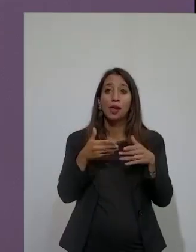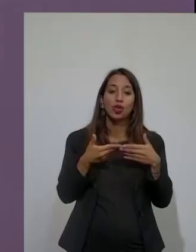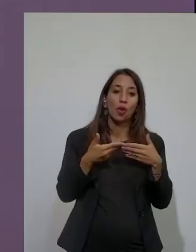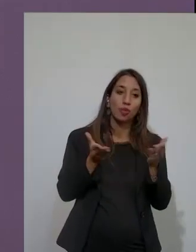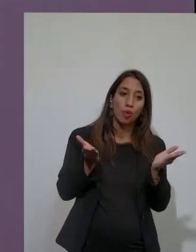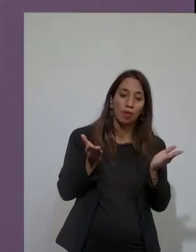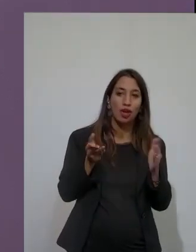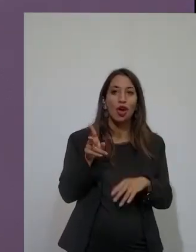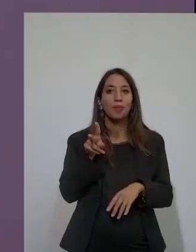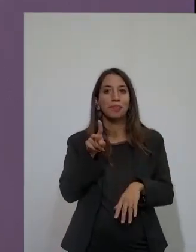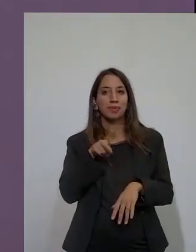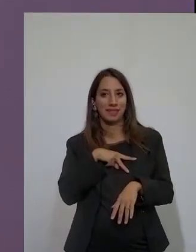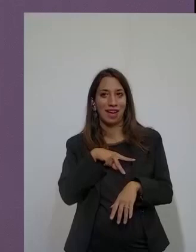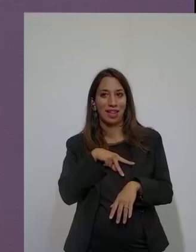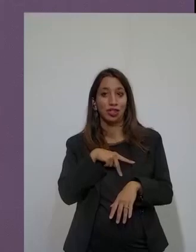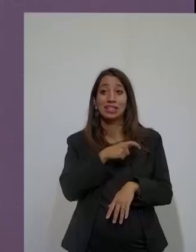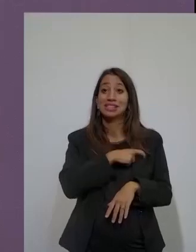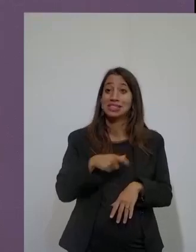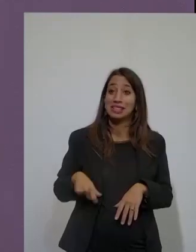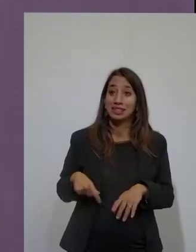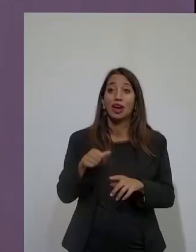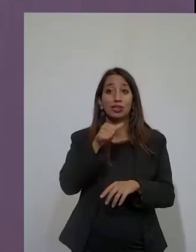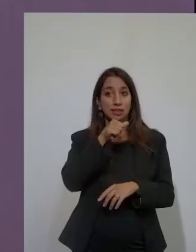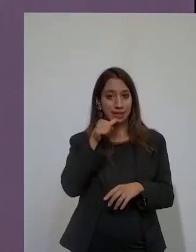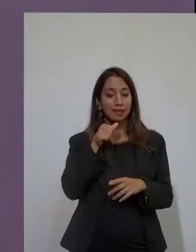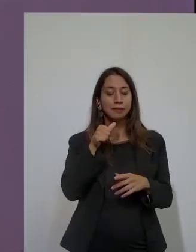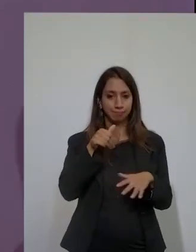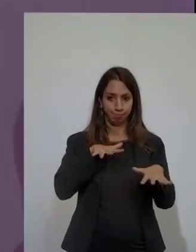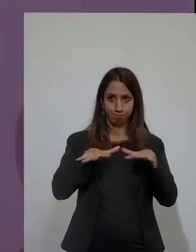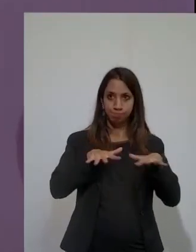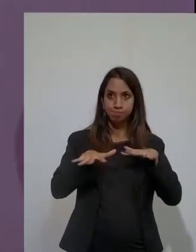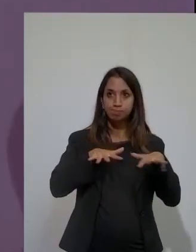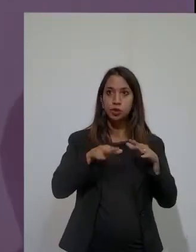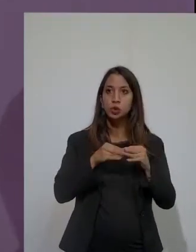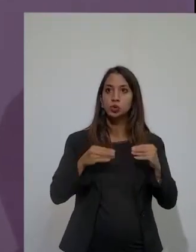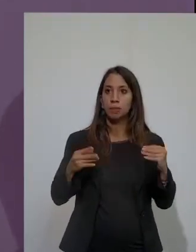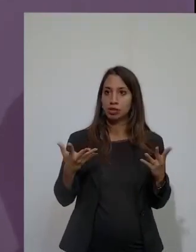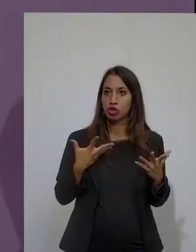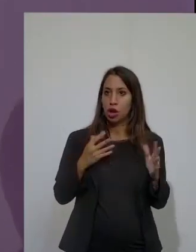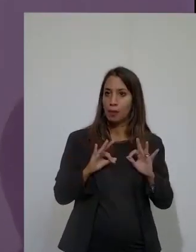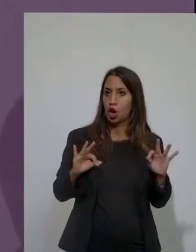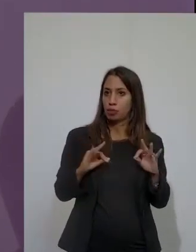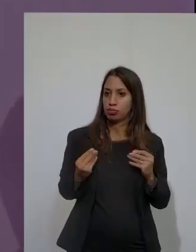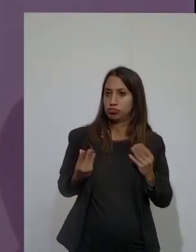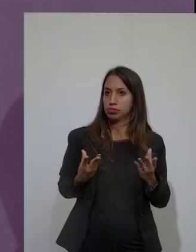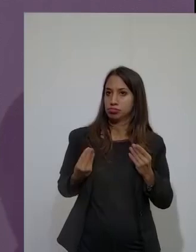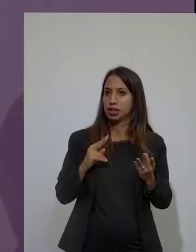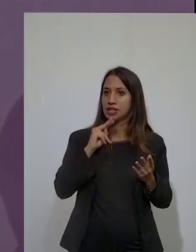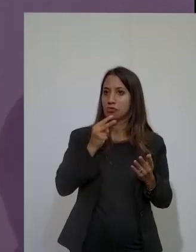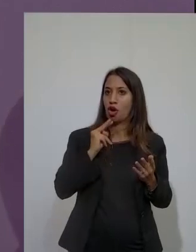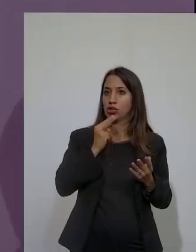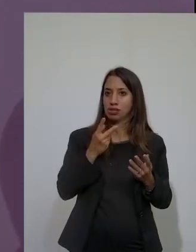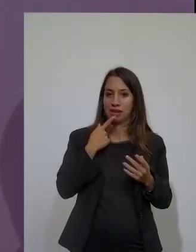la necessità che i sindaci abbiano strumenti importanti per dare risposta ai residenti e agli operatori,